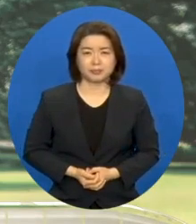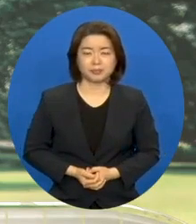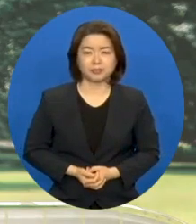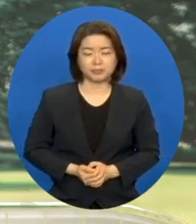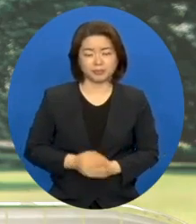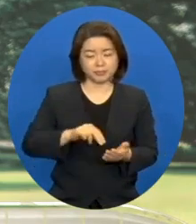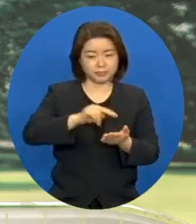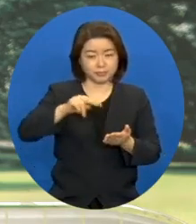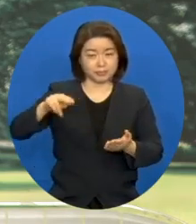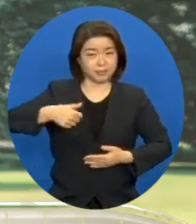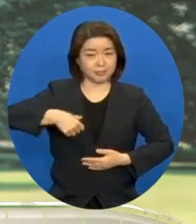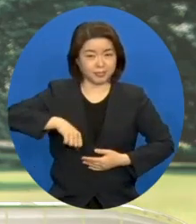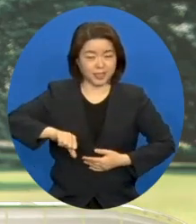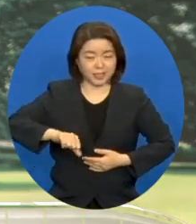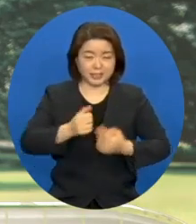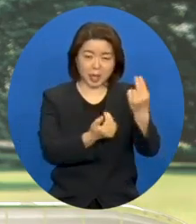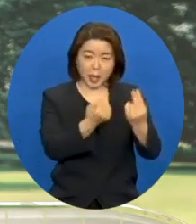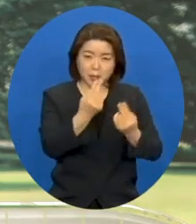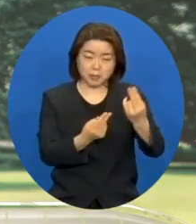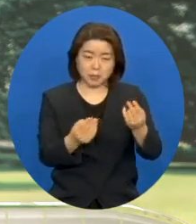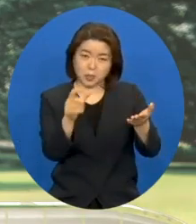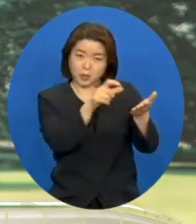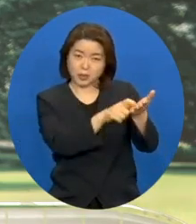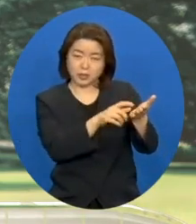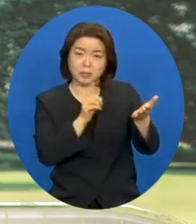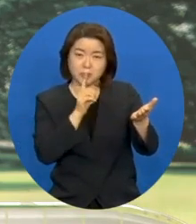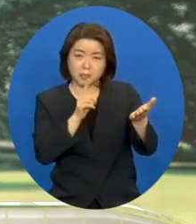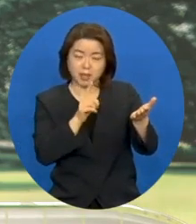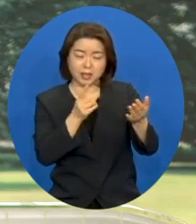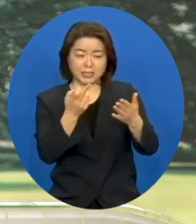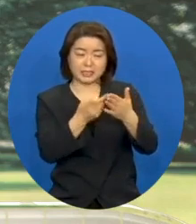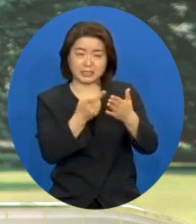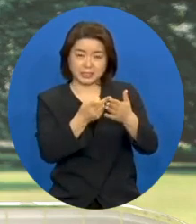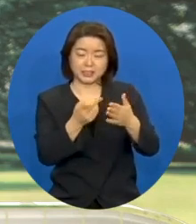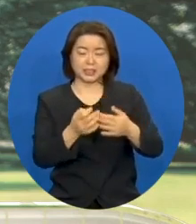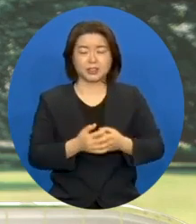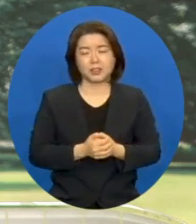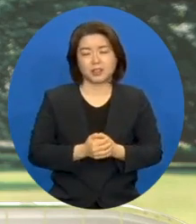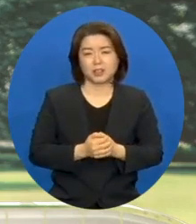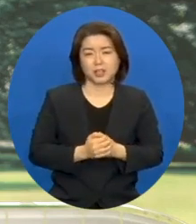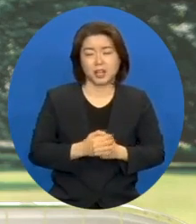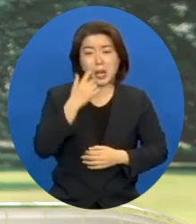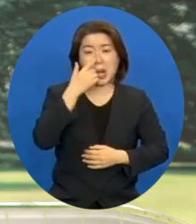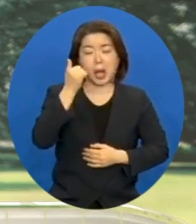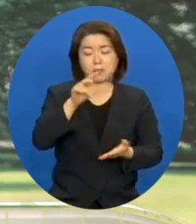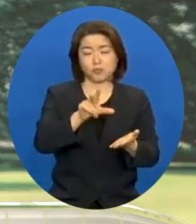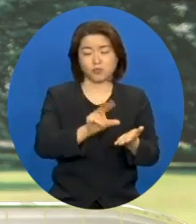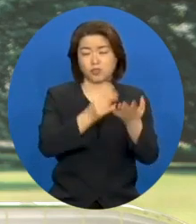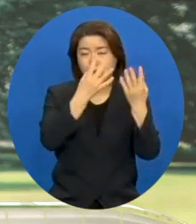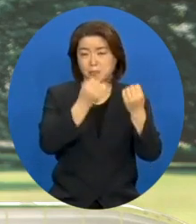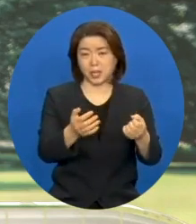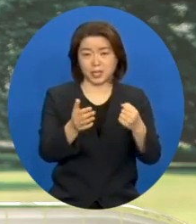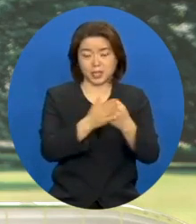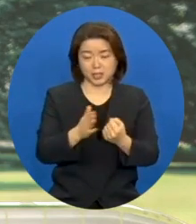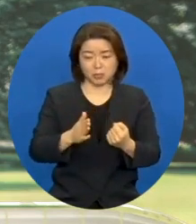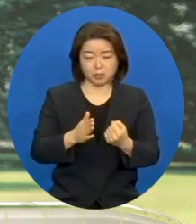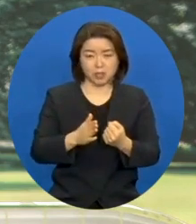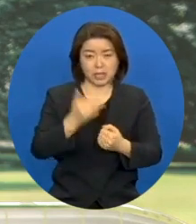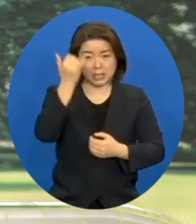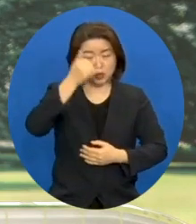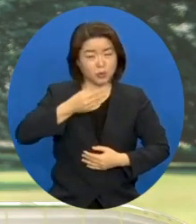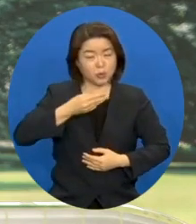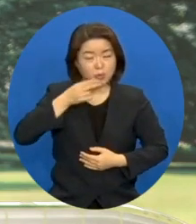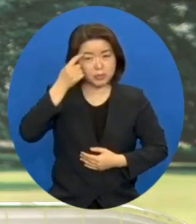탕자의 비유에 나오는 그 둘째 아들이 아버지가 문제가 많았기 때문에 불효자가 된 겁니까?